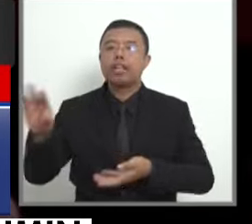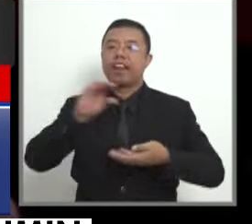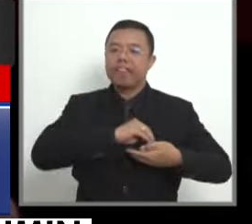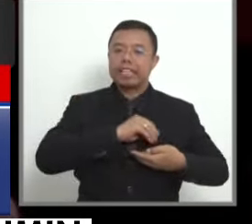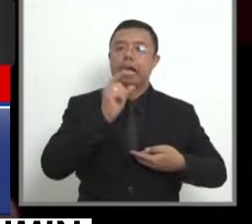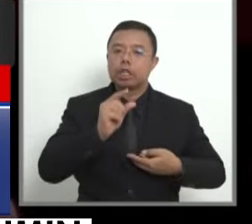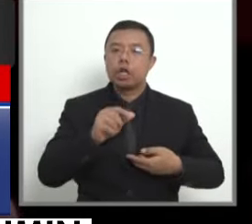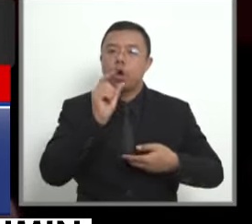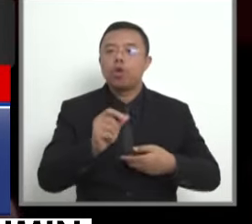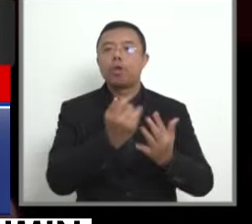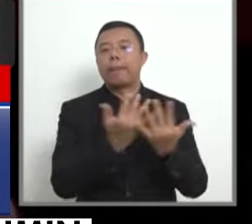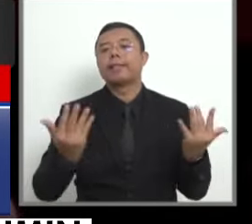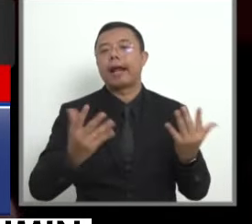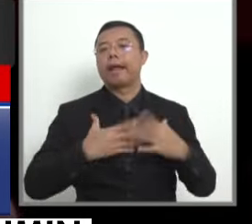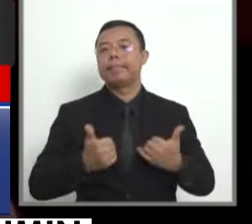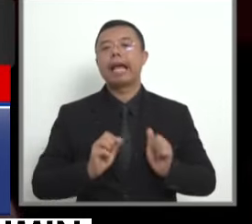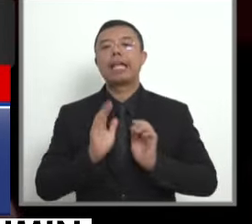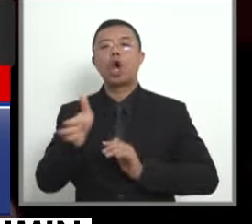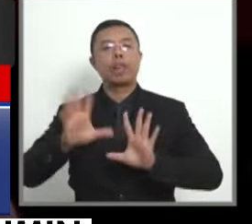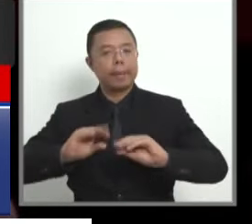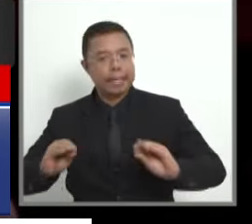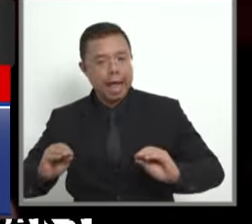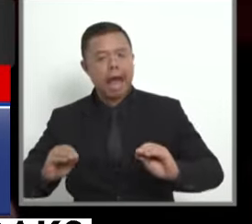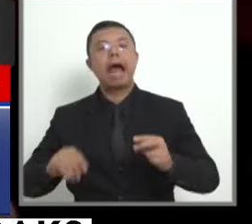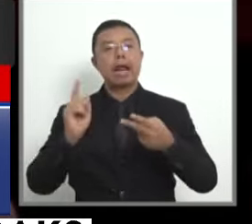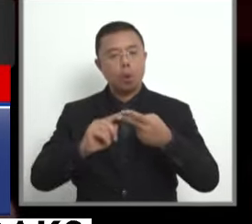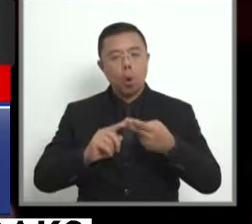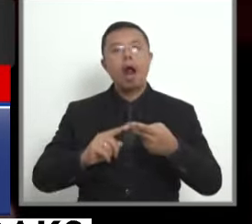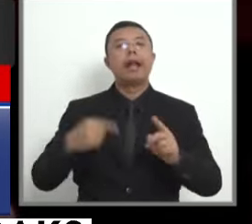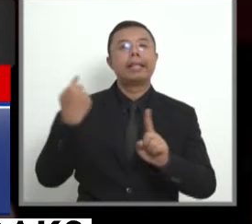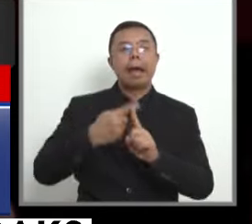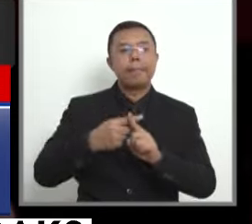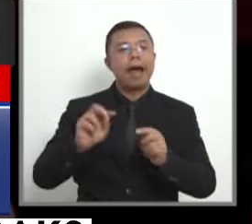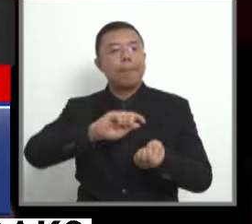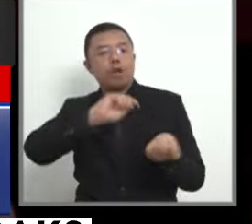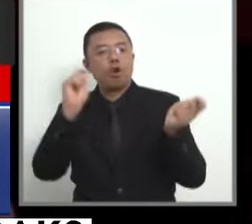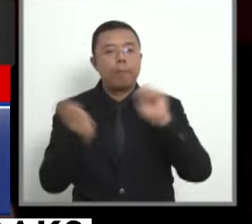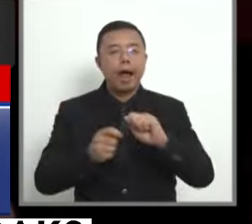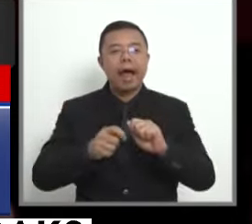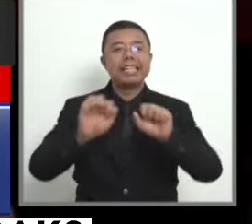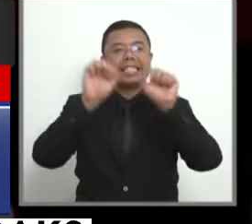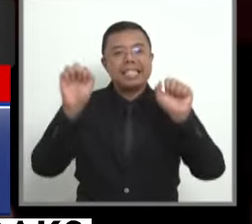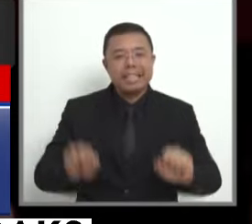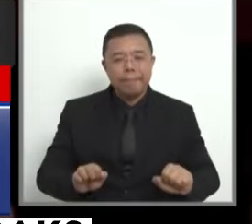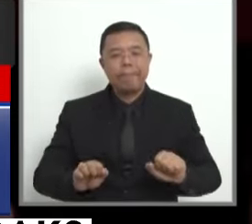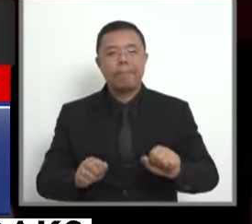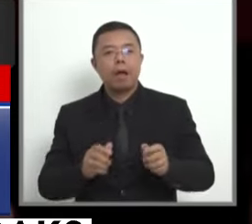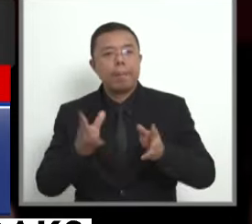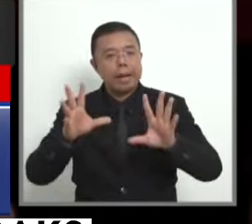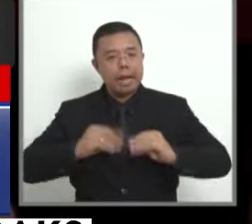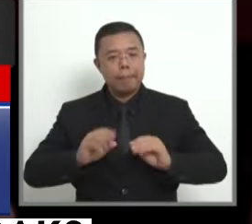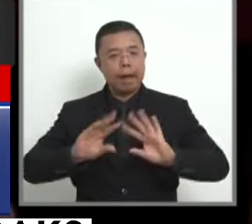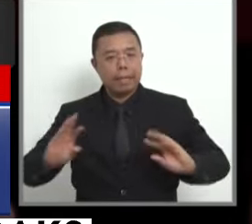padat karya yang didukung dengan perbaikan reformasi birokrasi dan pemberantasan korupsi ini akan